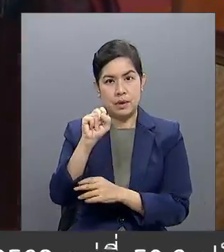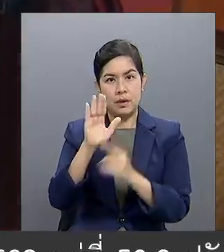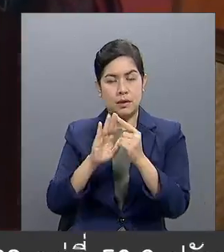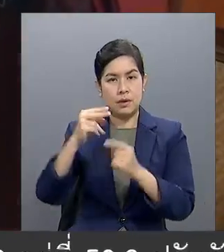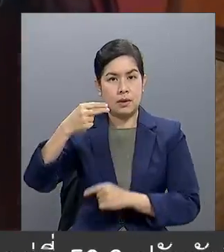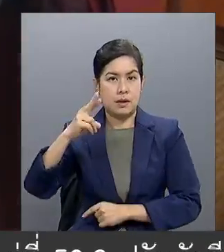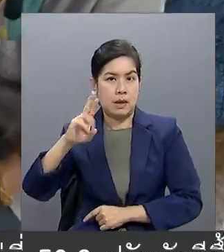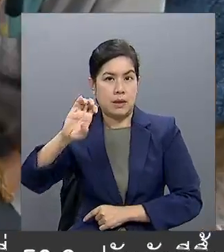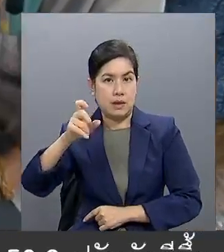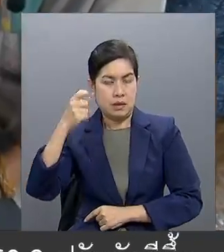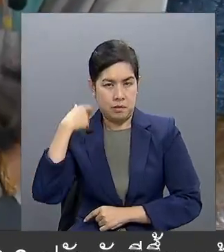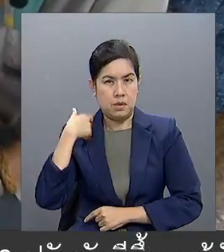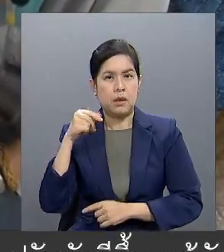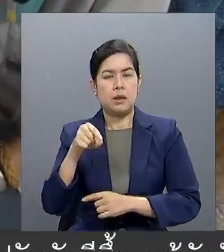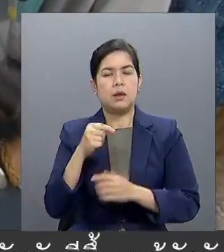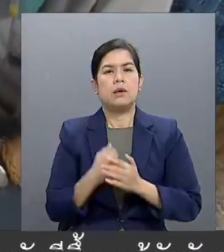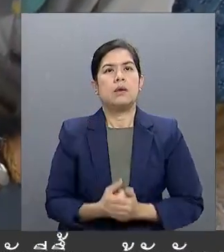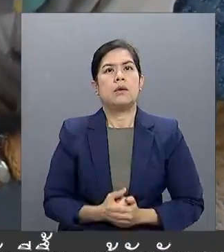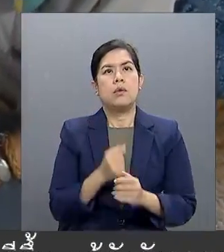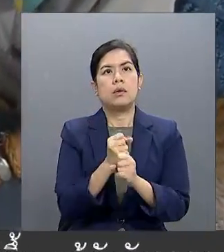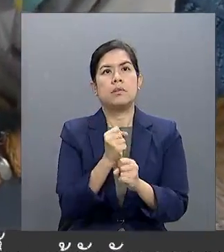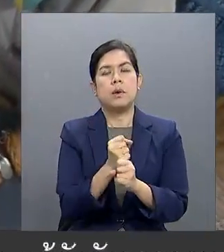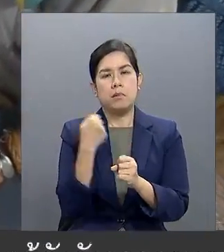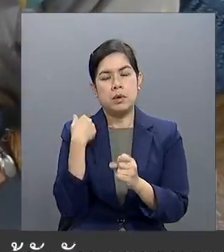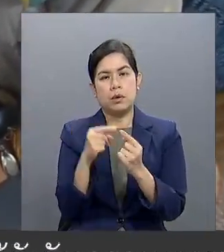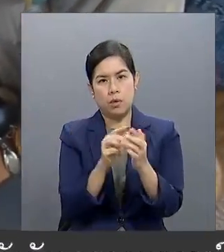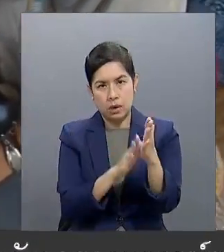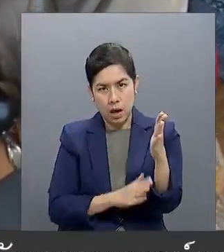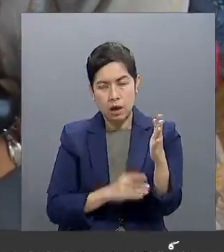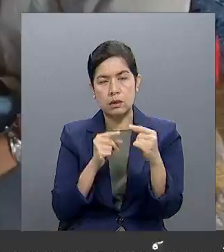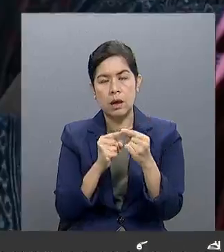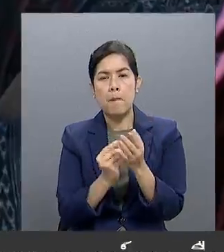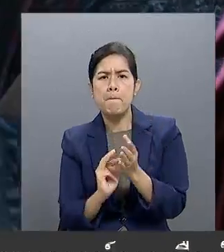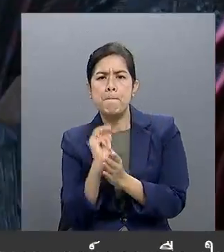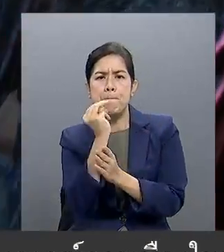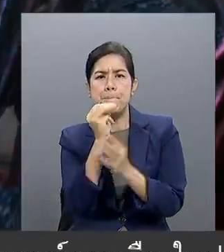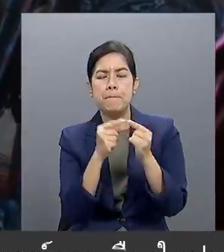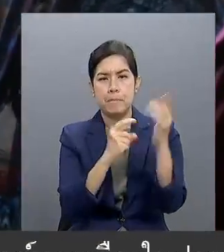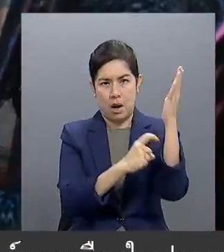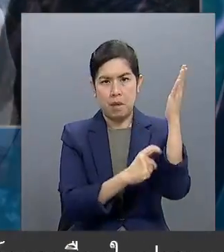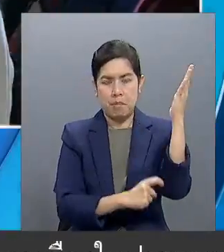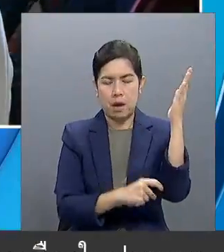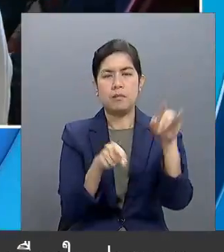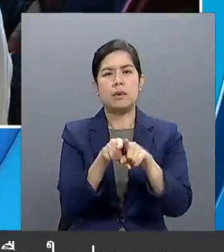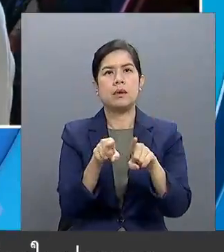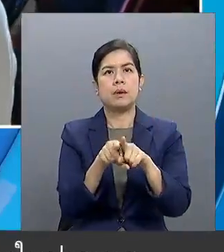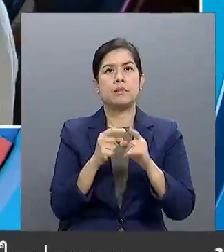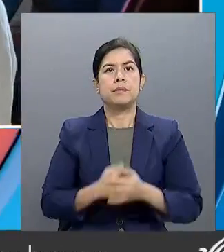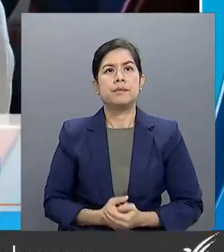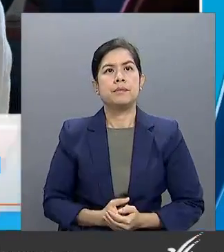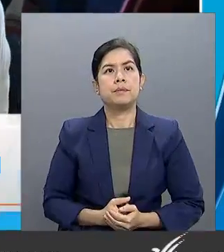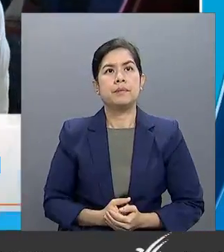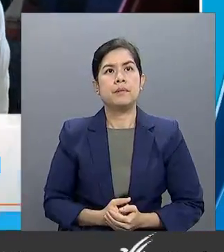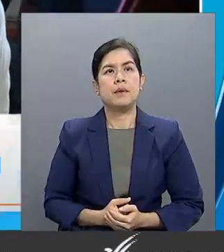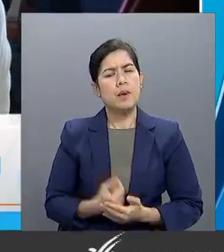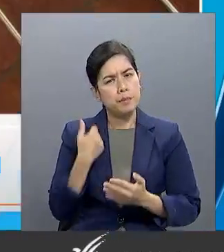ทั้งสิ้น49วันเป็นไม้ไผ่ทั้งหมด คือมองจากข้างนอกไม่รู้เลยนะครับว่าทำมาจากไม้ไผ่จริงๆมีเทคนิคนะครับสำ